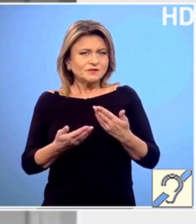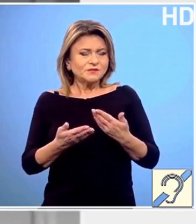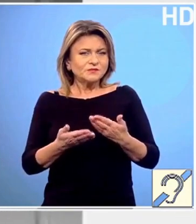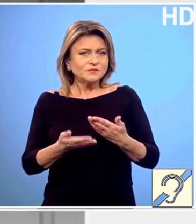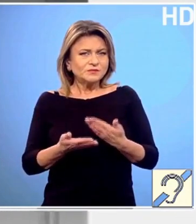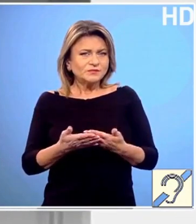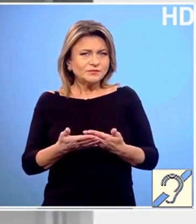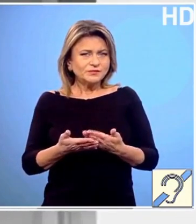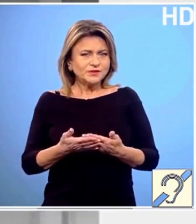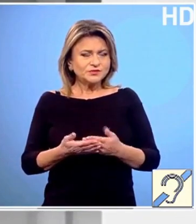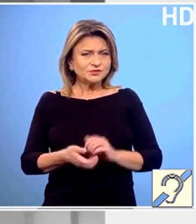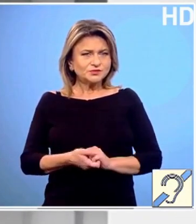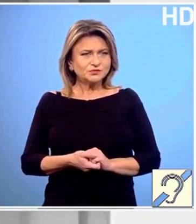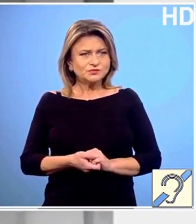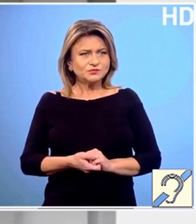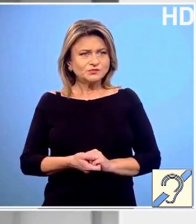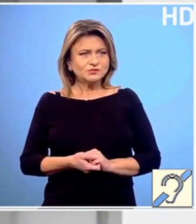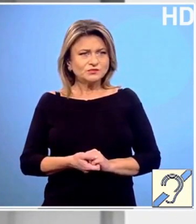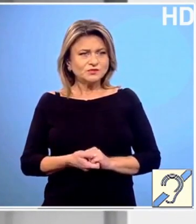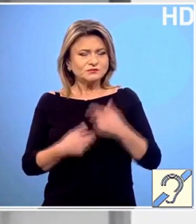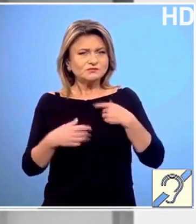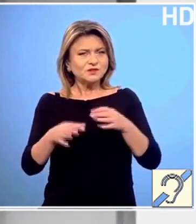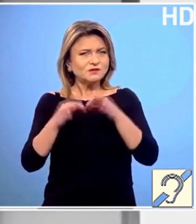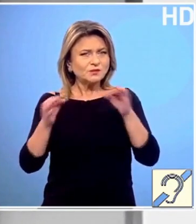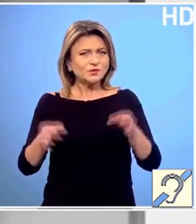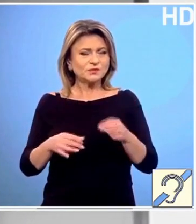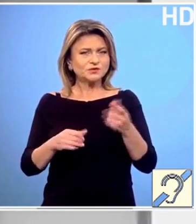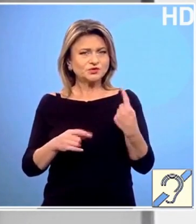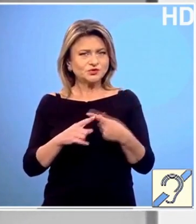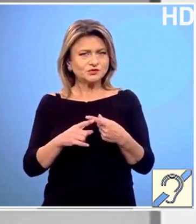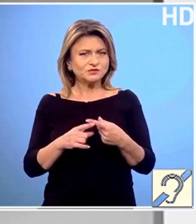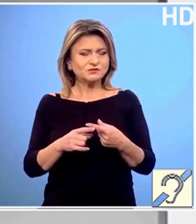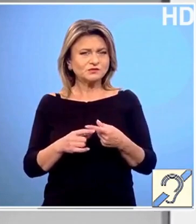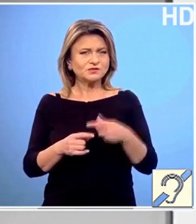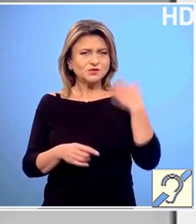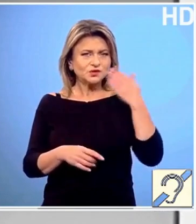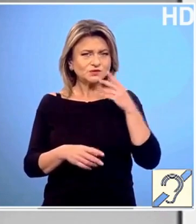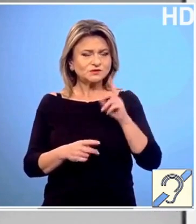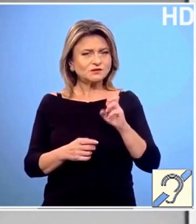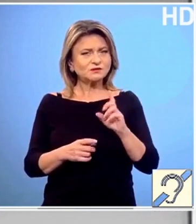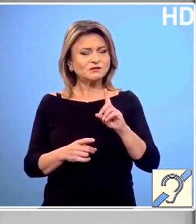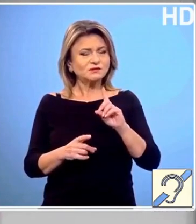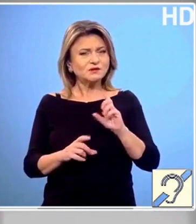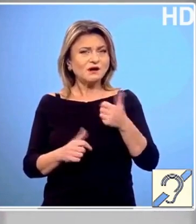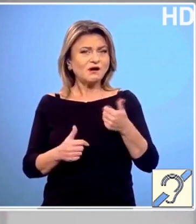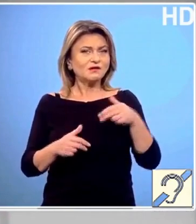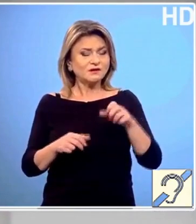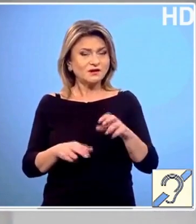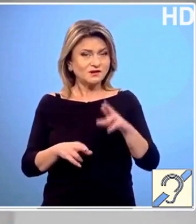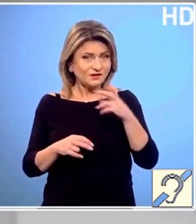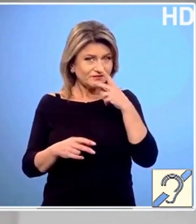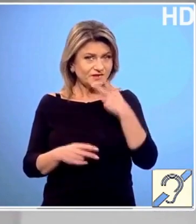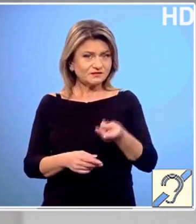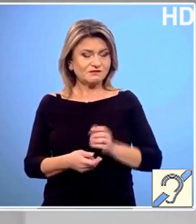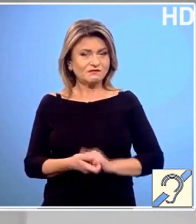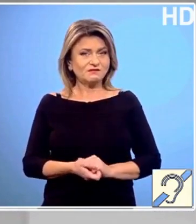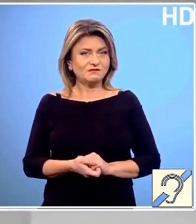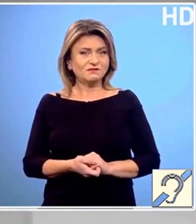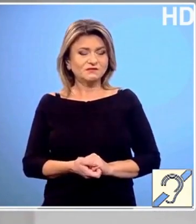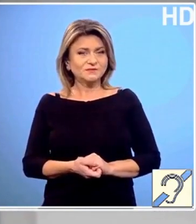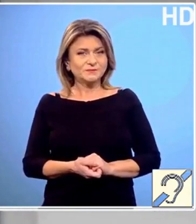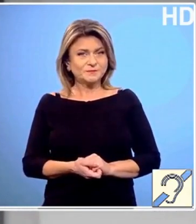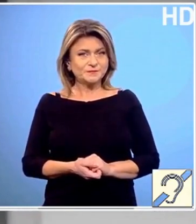bucurați împreună cu felicitări. Multe felicitări și cu dorința de a ne revedea cu proiecte din ce în ce mai